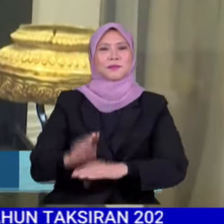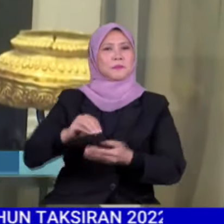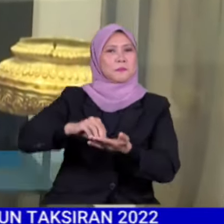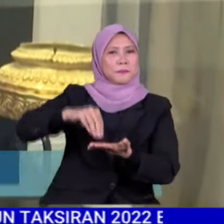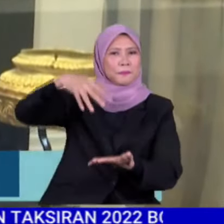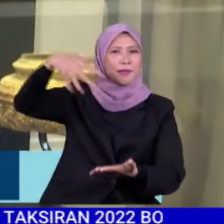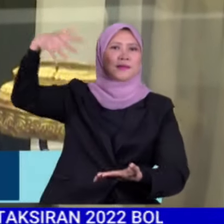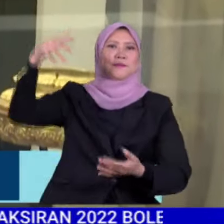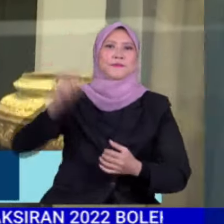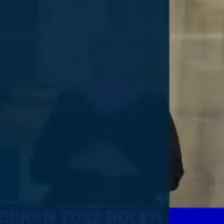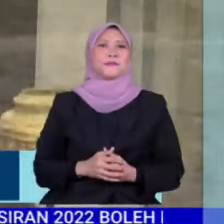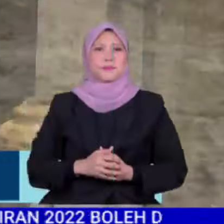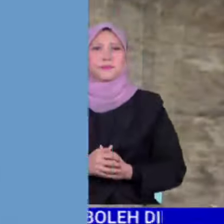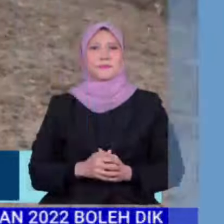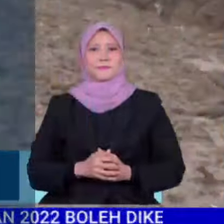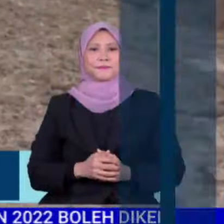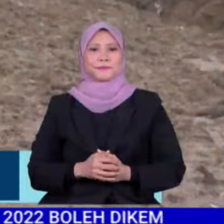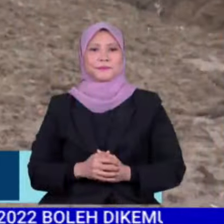ternilai.